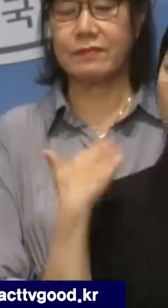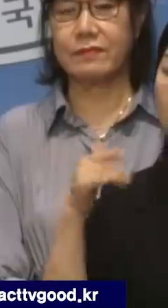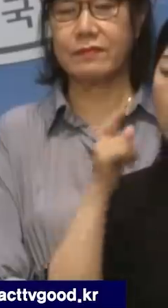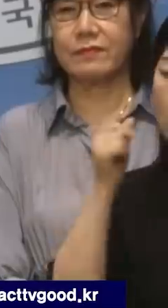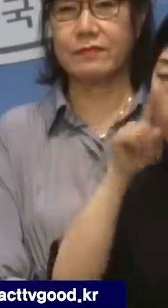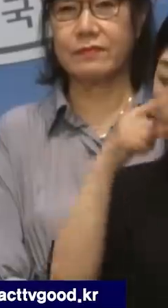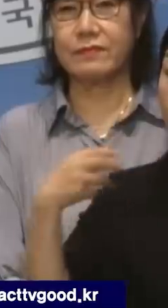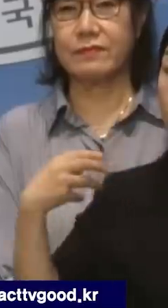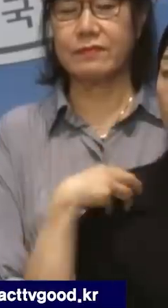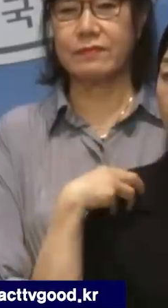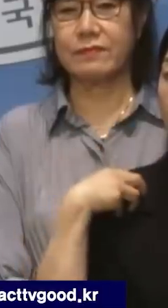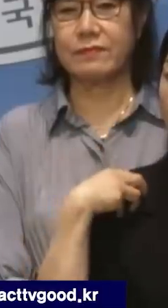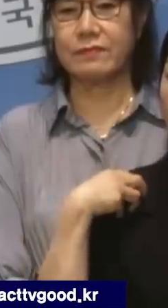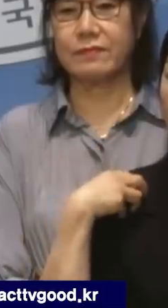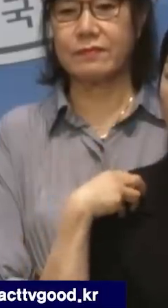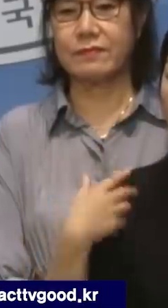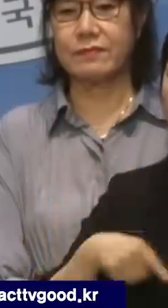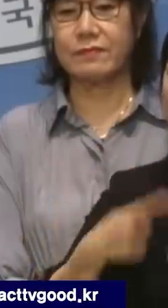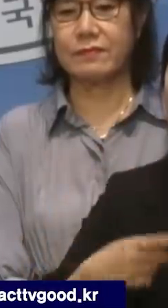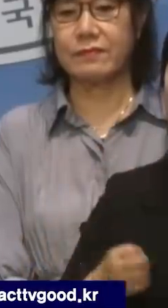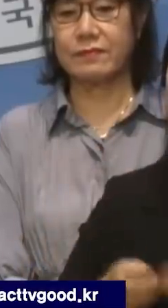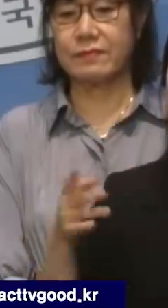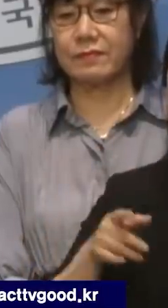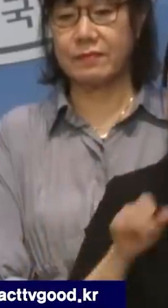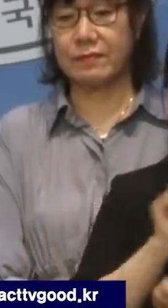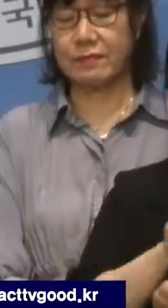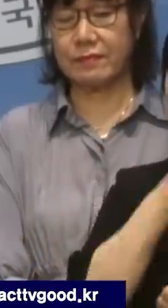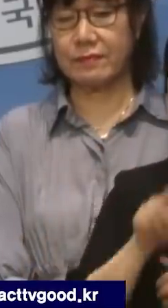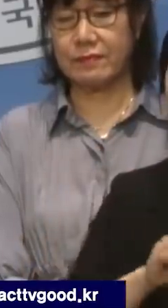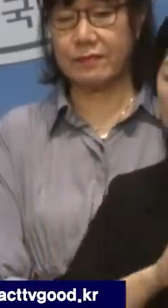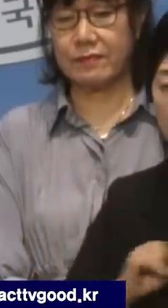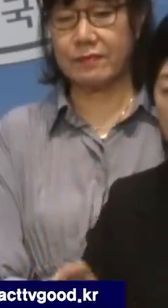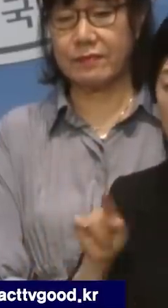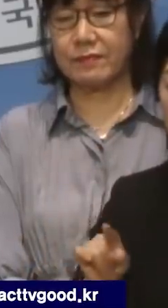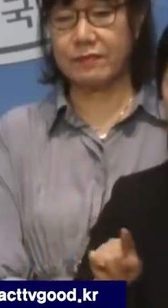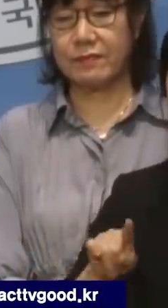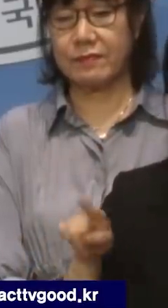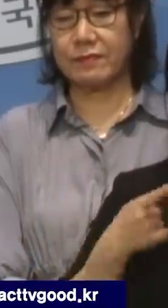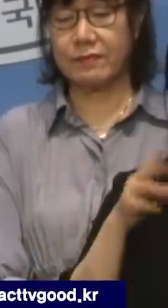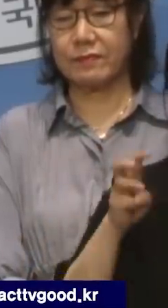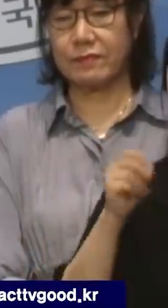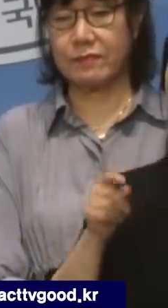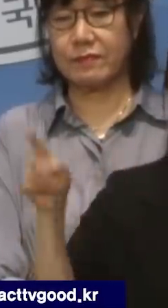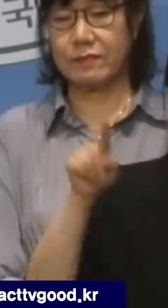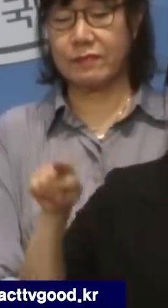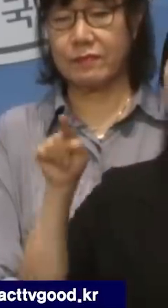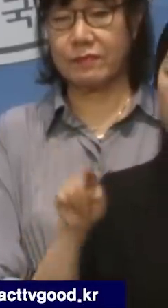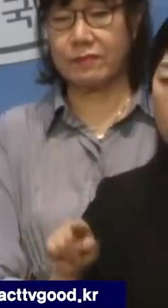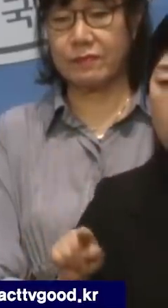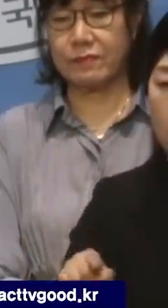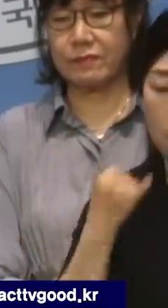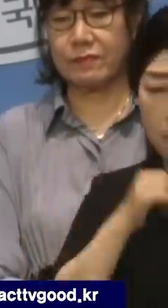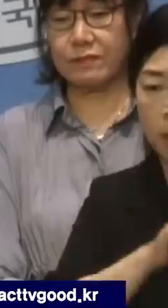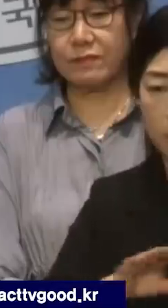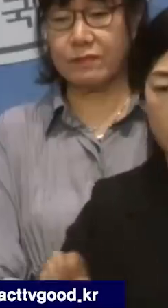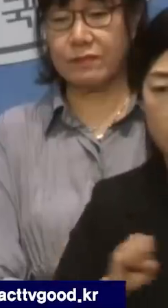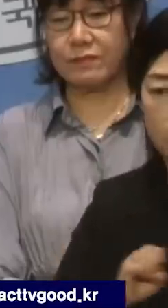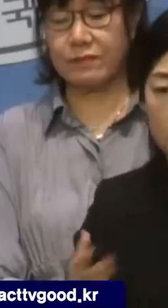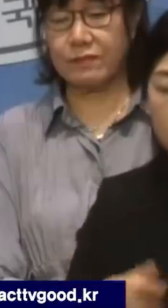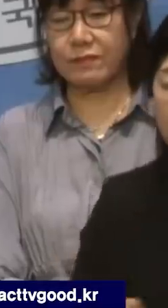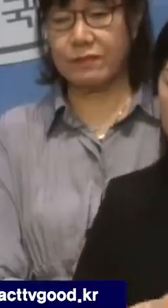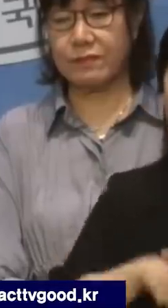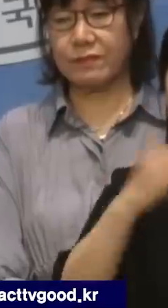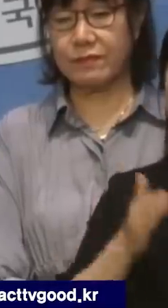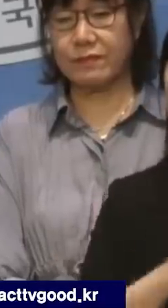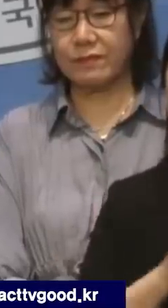최근 일본 정부가 후쿠시마 원전 오염수 130만 톤을 바다로 방류하기 위한 모든 준비를